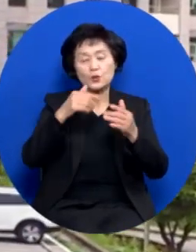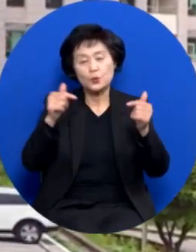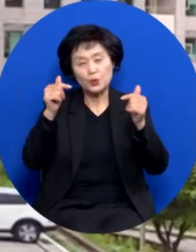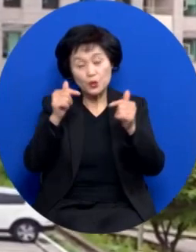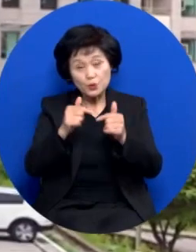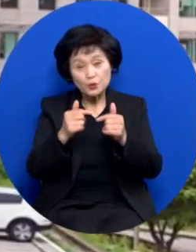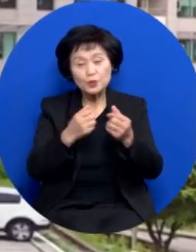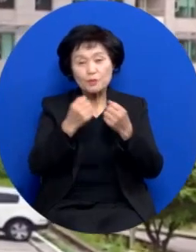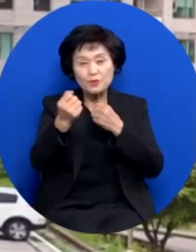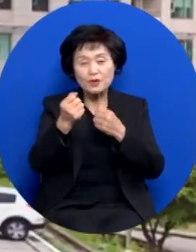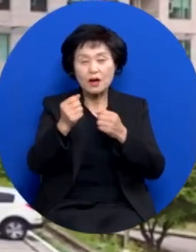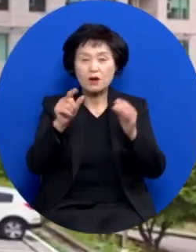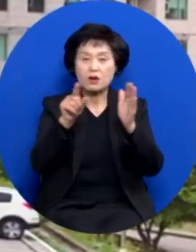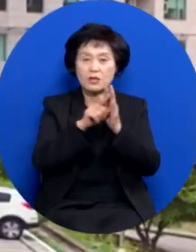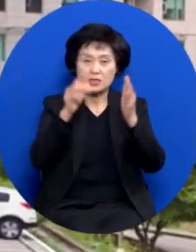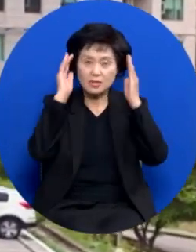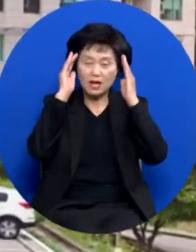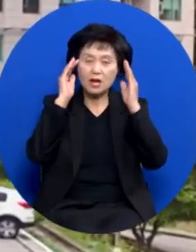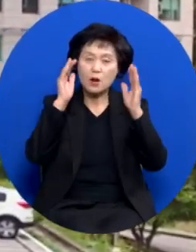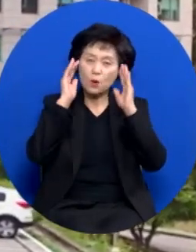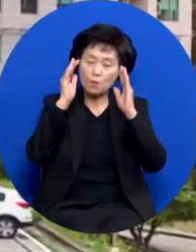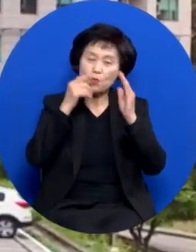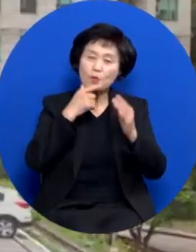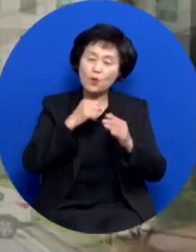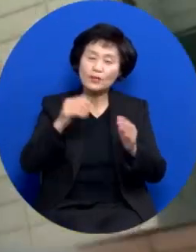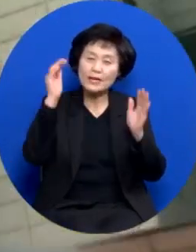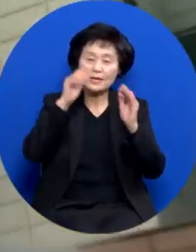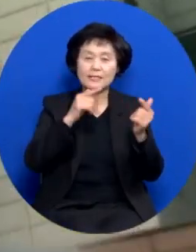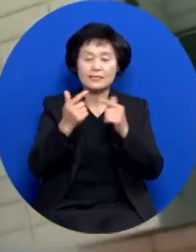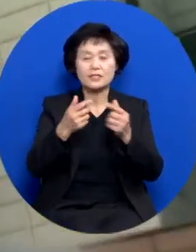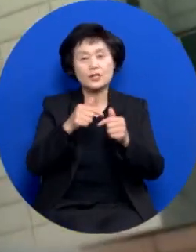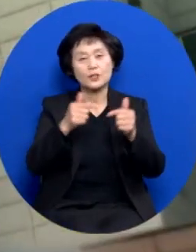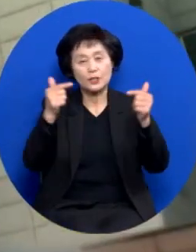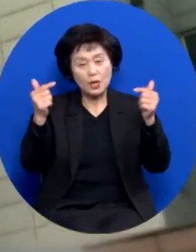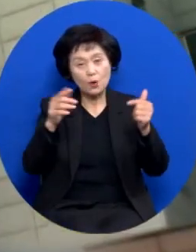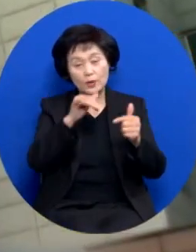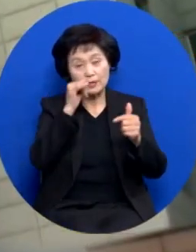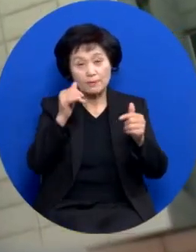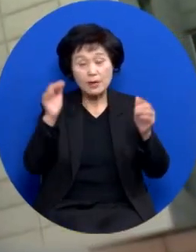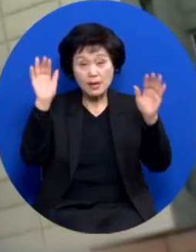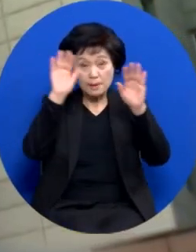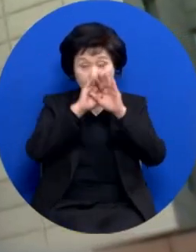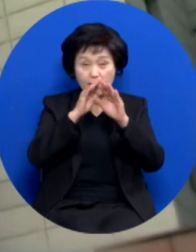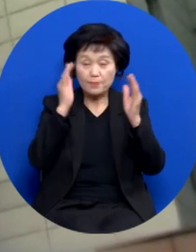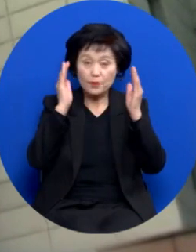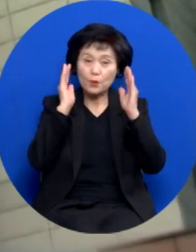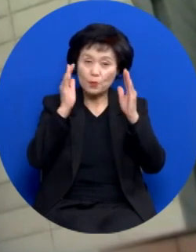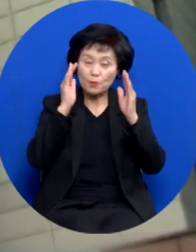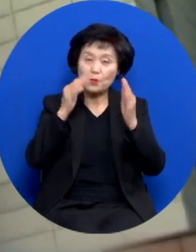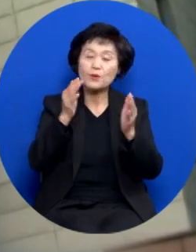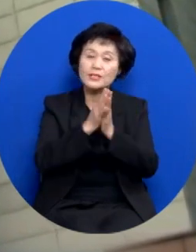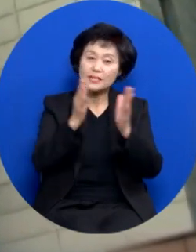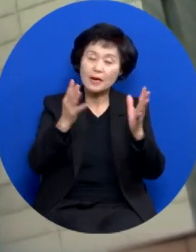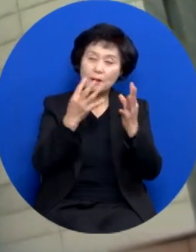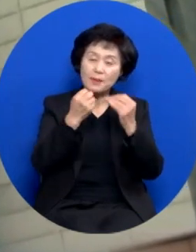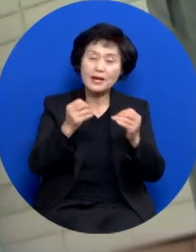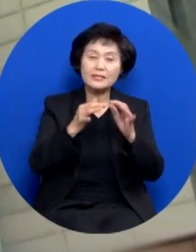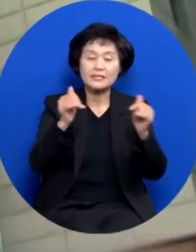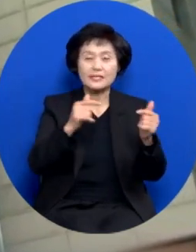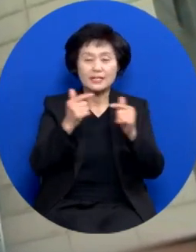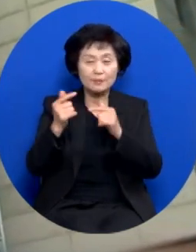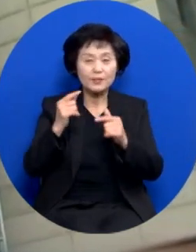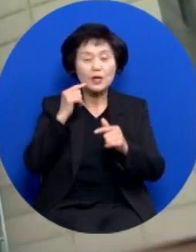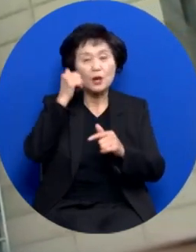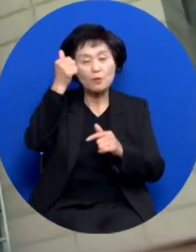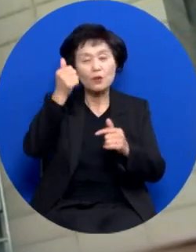공부하려는 사명자가 늘고 있다며 야간 신학대학원 개설을 통해 많은 사람이 더 젊은 나이에 목회자의 길을 준비할 수 있길